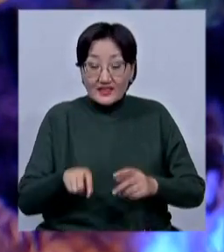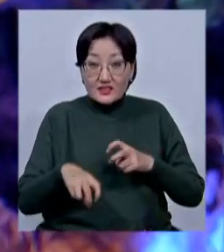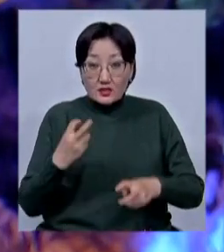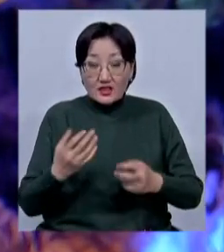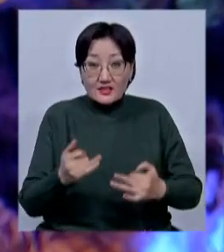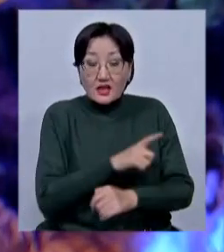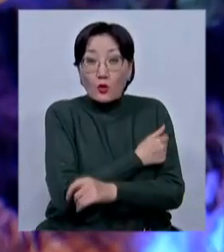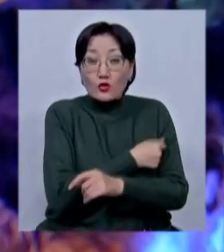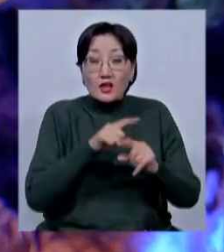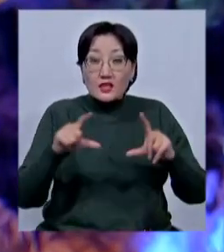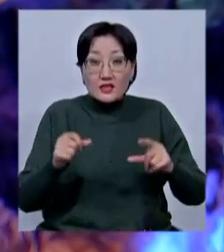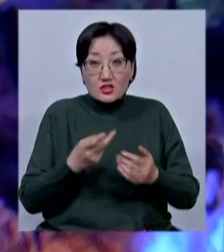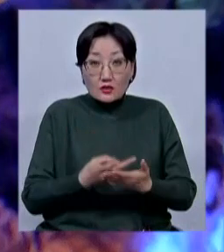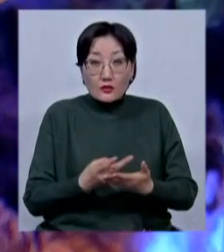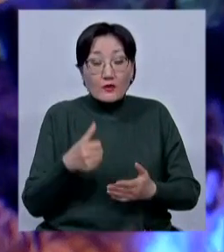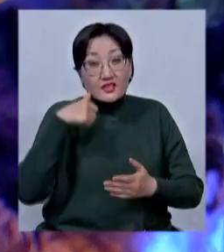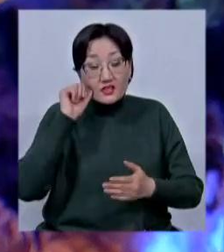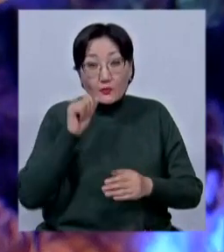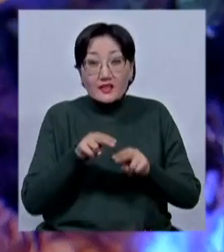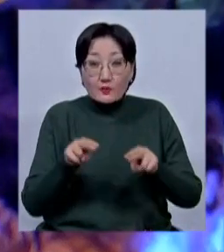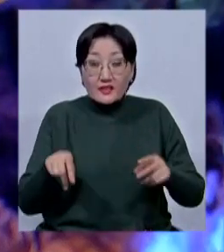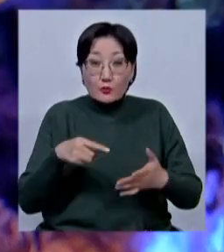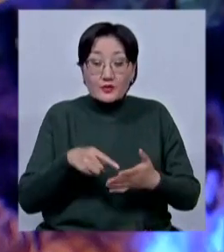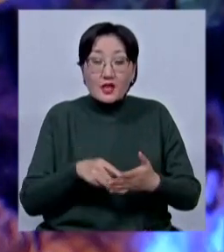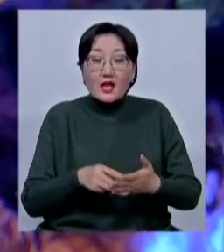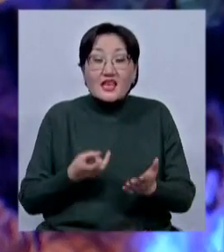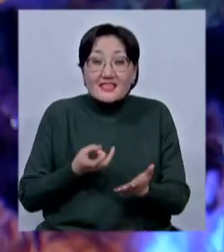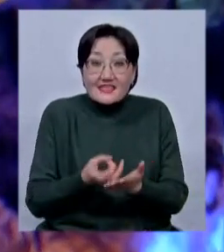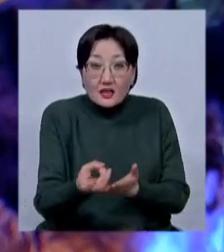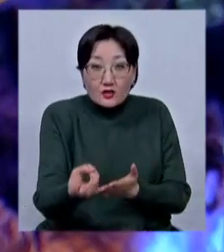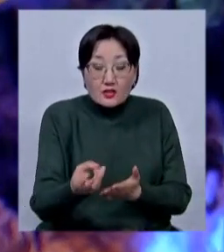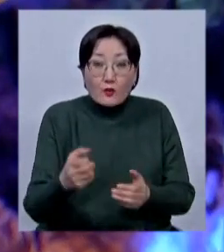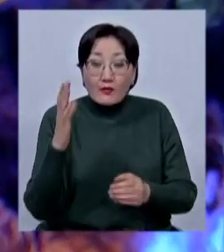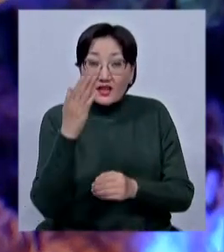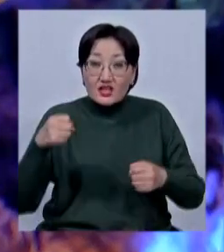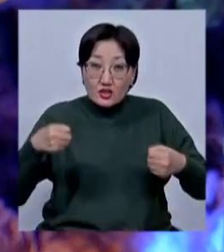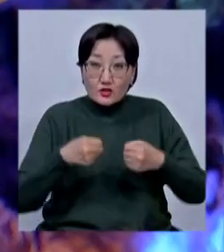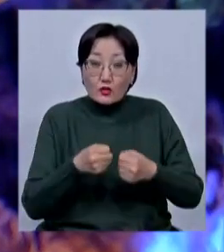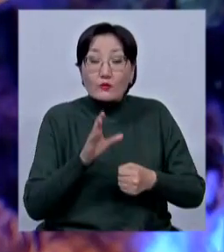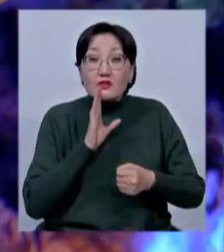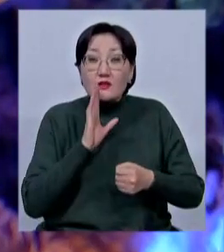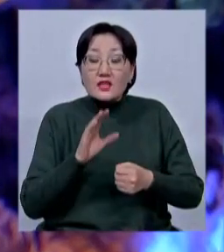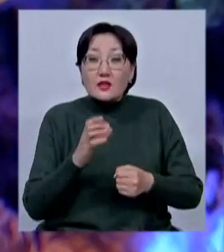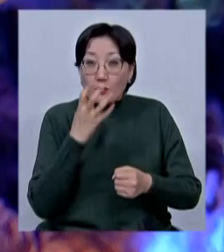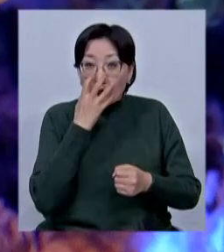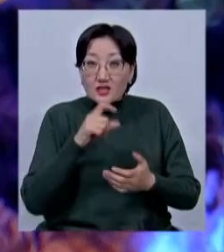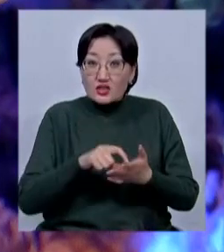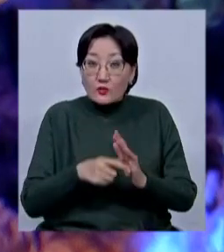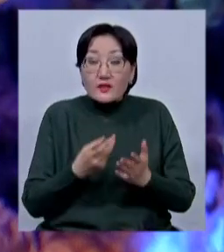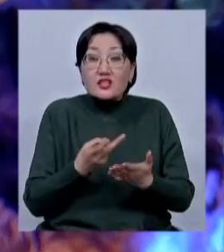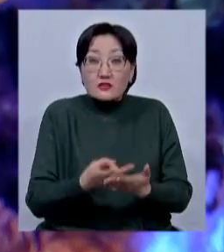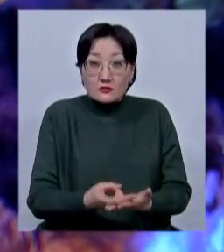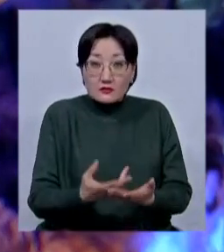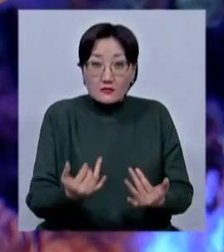қазір ауруханада жатыр. Күні кеше ғана Петропавлда сырғанақ теуіп жүріп, ағашқа соғылған бой жеткен жансақтау бөлімінен бірақ